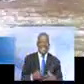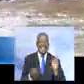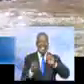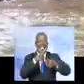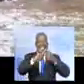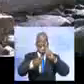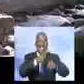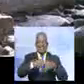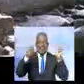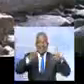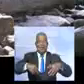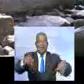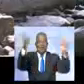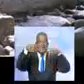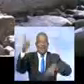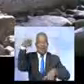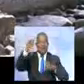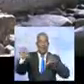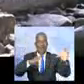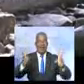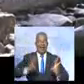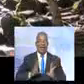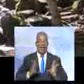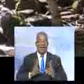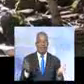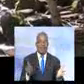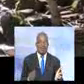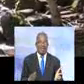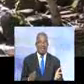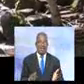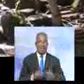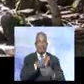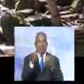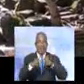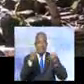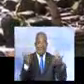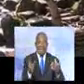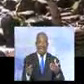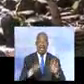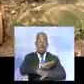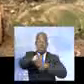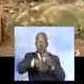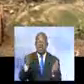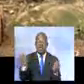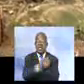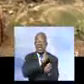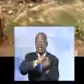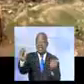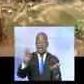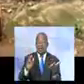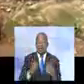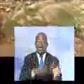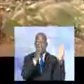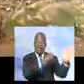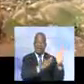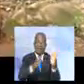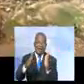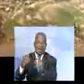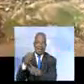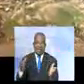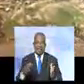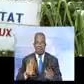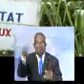les vacances. L'état de dégradation, cela sera bientôt un mauvais souvenir. La réhabilitation lancée par le ministère